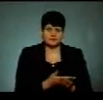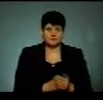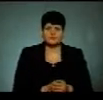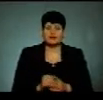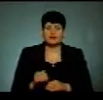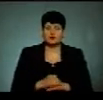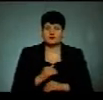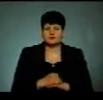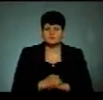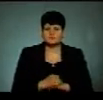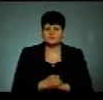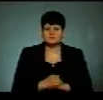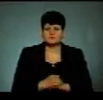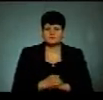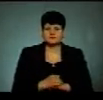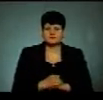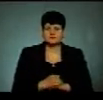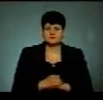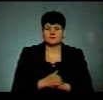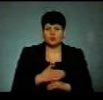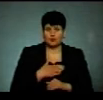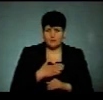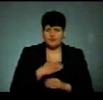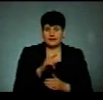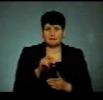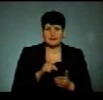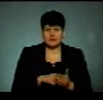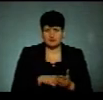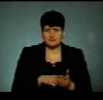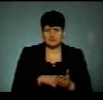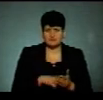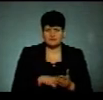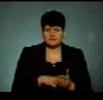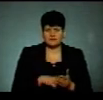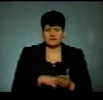Добрий вечір. Запитуйте, будь ласка. У мене таке питання.